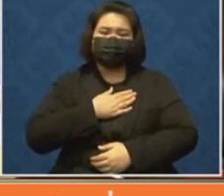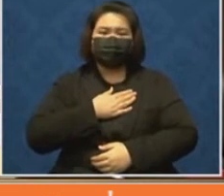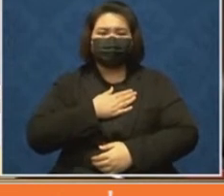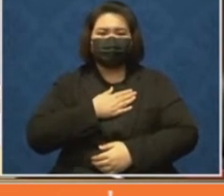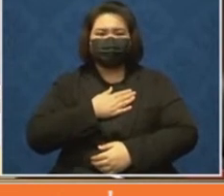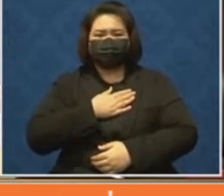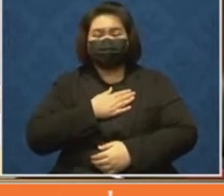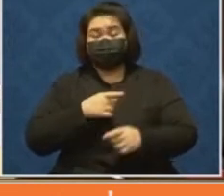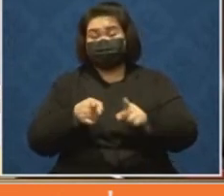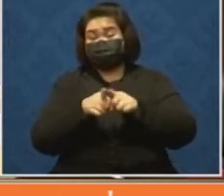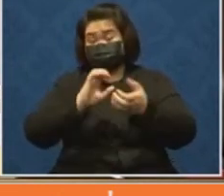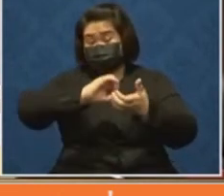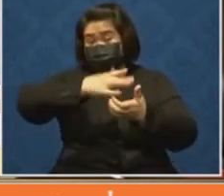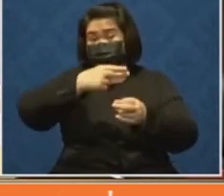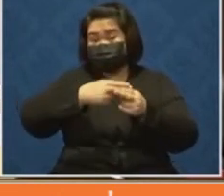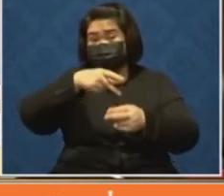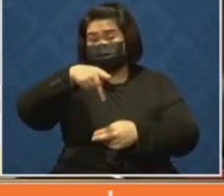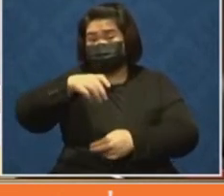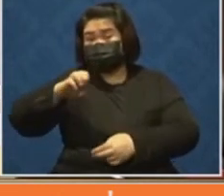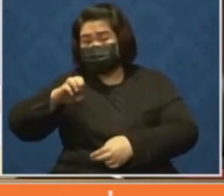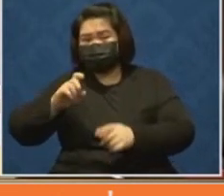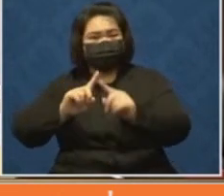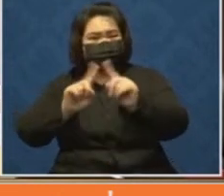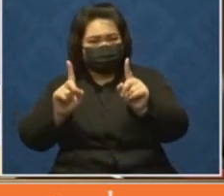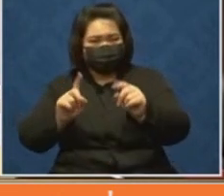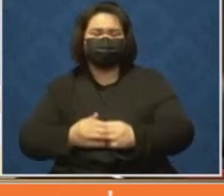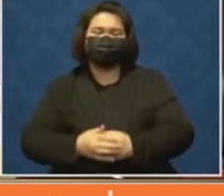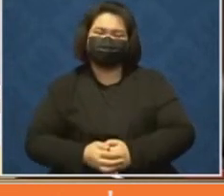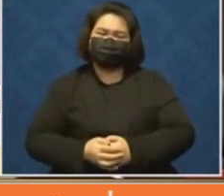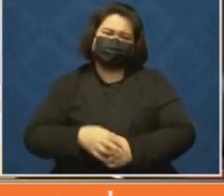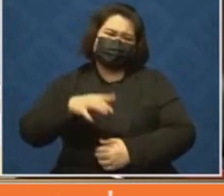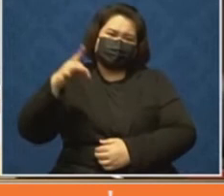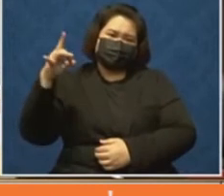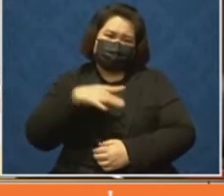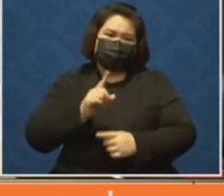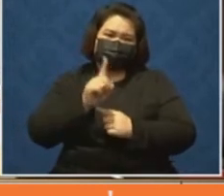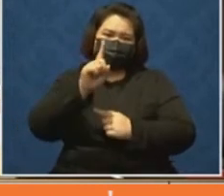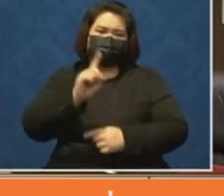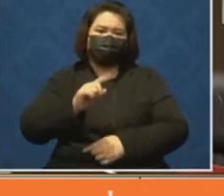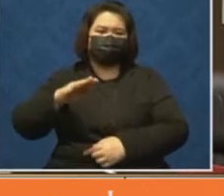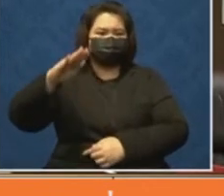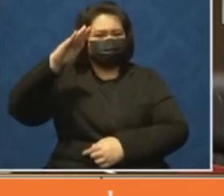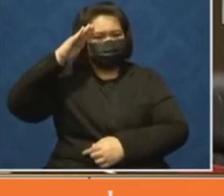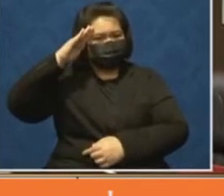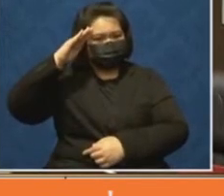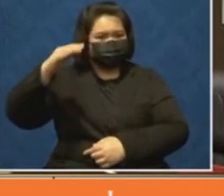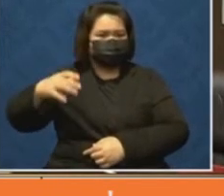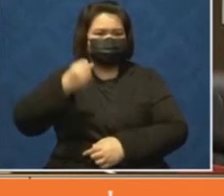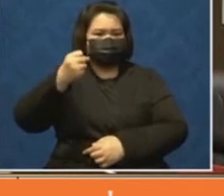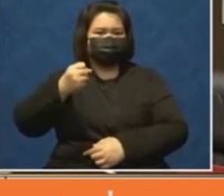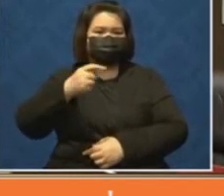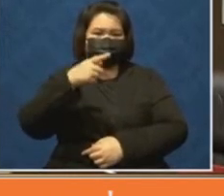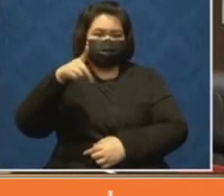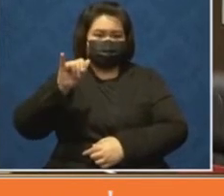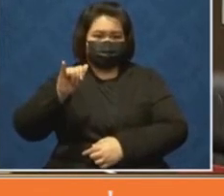คุกคามทุกรูปแบบตราบเทาที่เรายงมีนายกทชอประยตจัโอชาะบังนั้น สิงที่เป็น